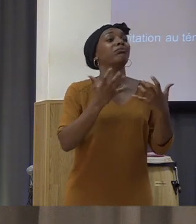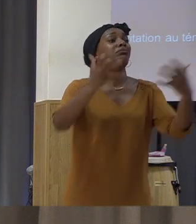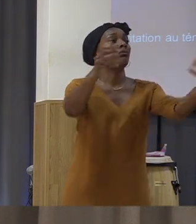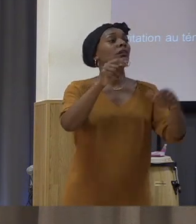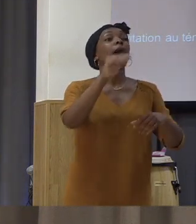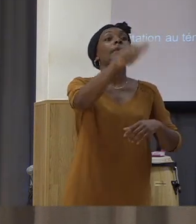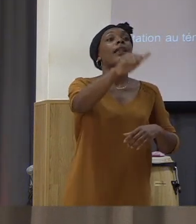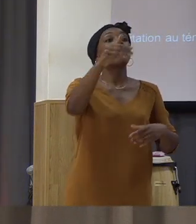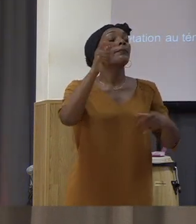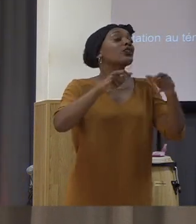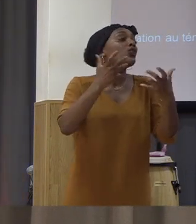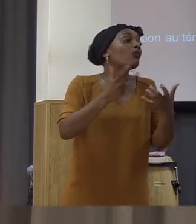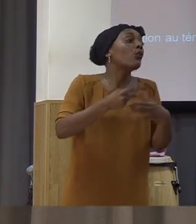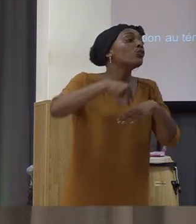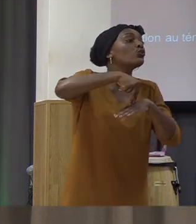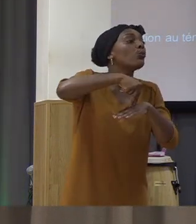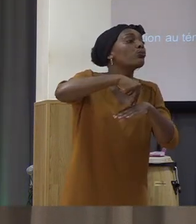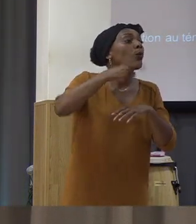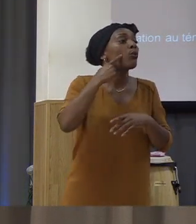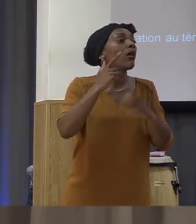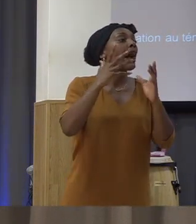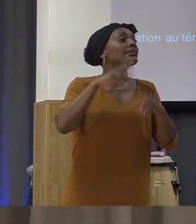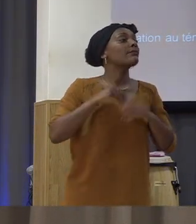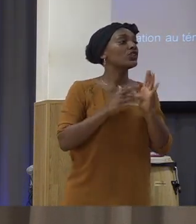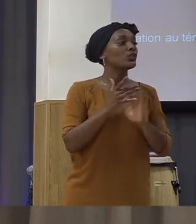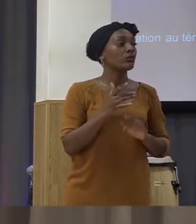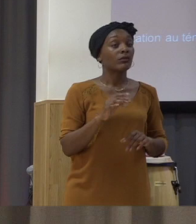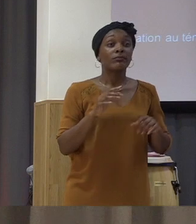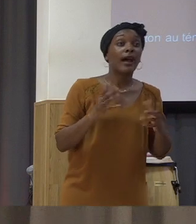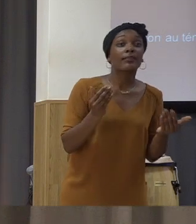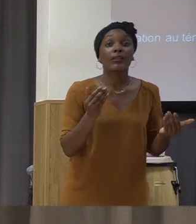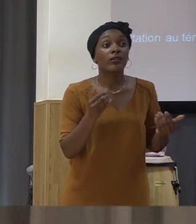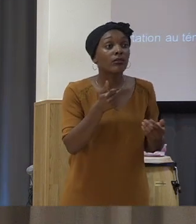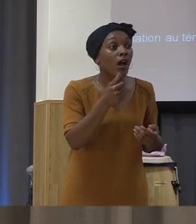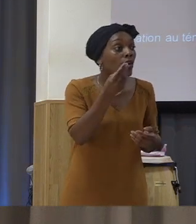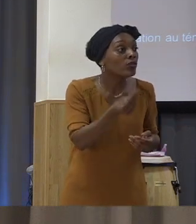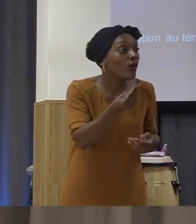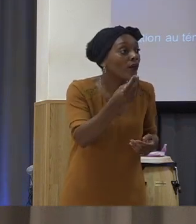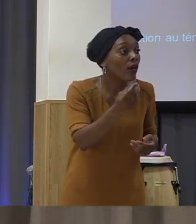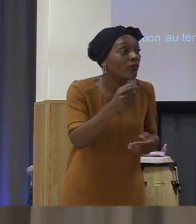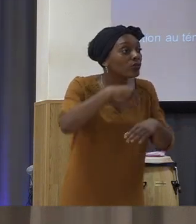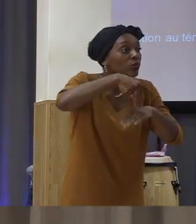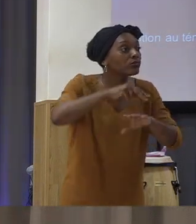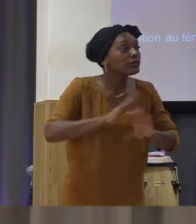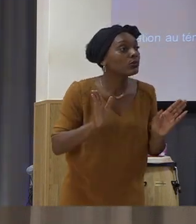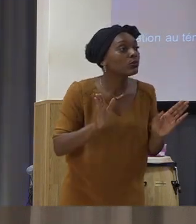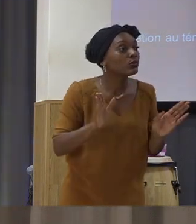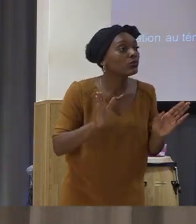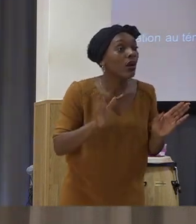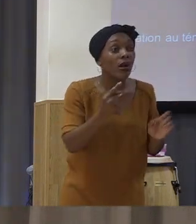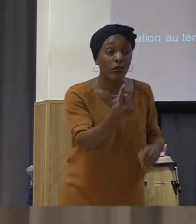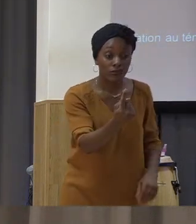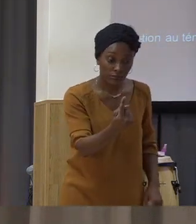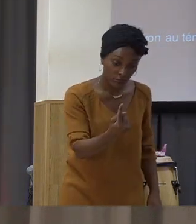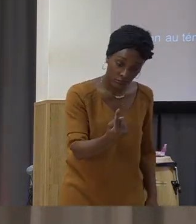réunion, il n'y a qu'un enfant qui s'est levé et qui est venu sur le devant. C'était une forte déception. On avait fait